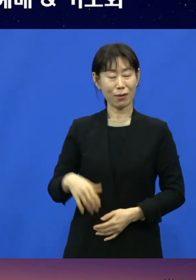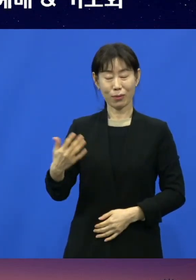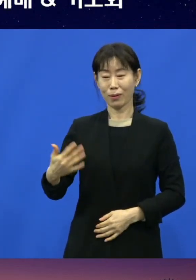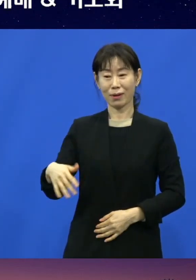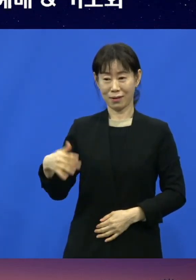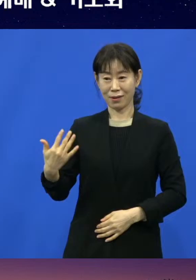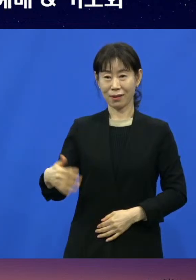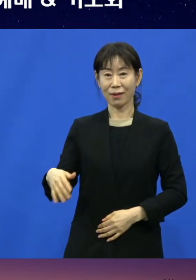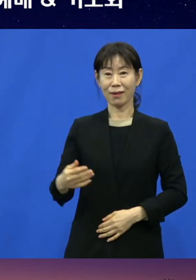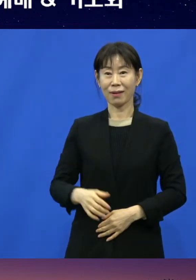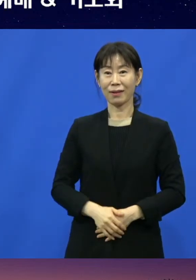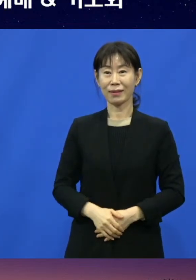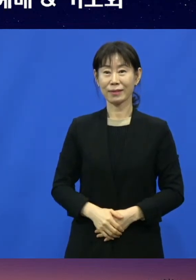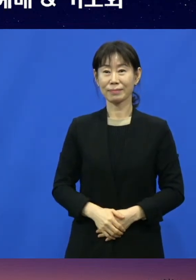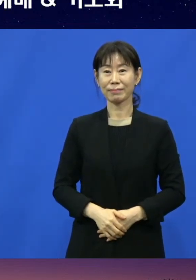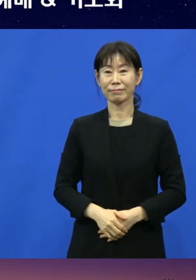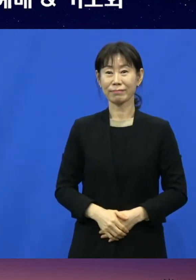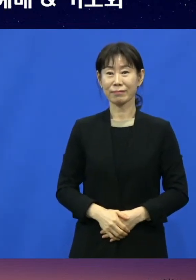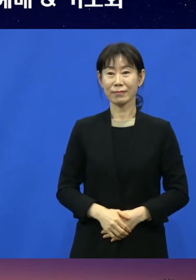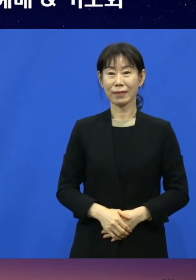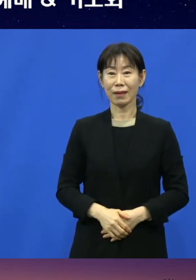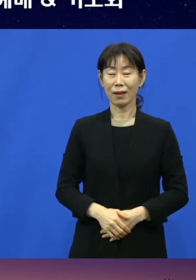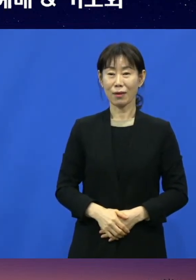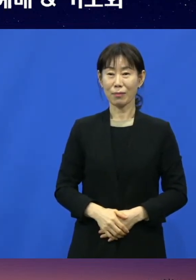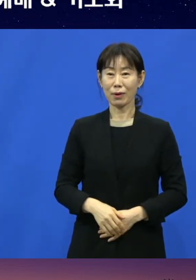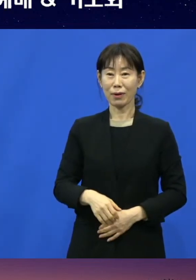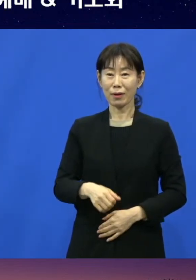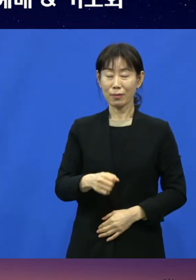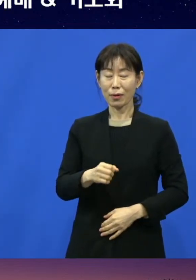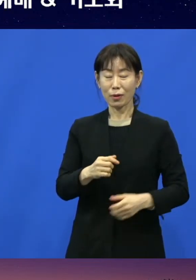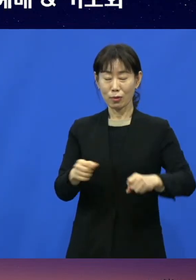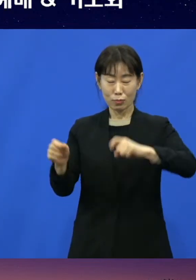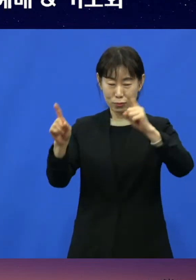뜨거운데, 하여튼 무슨 일이 일어날 것 같습니다.